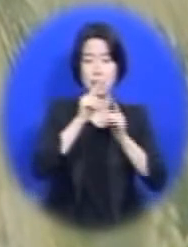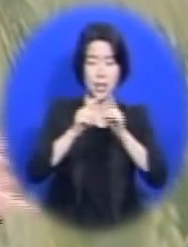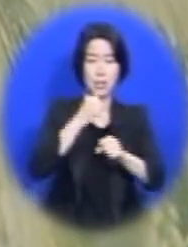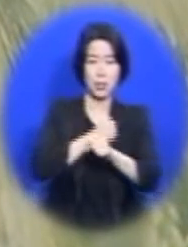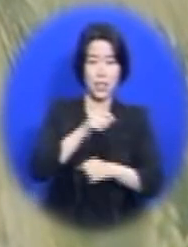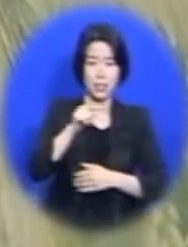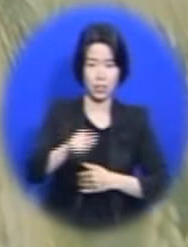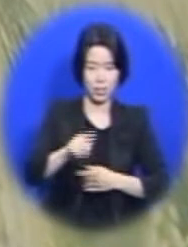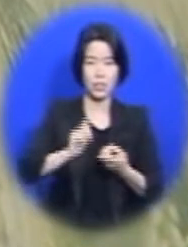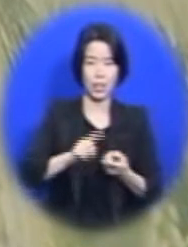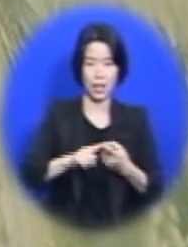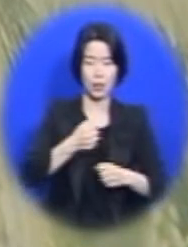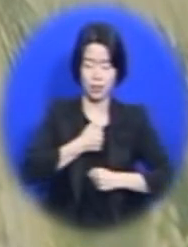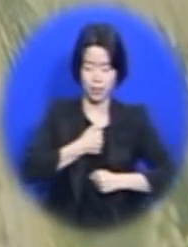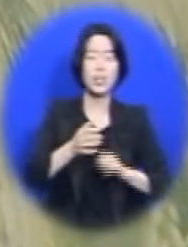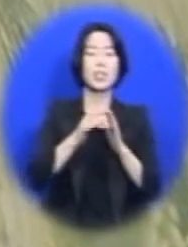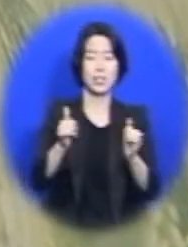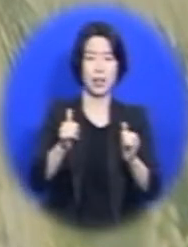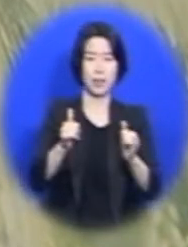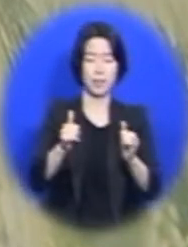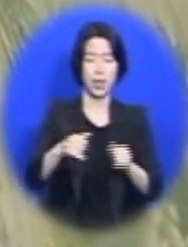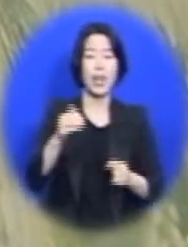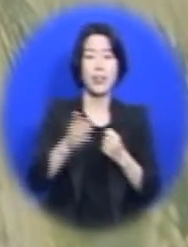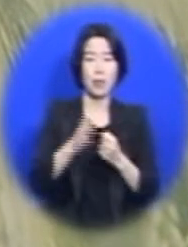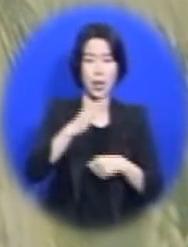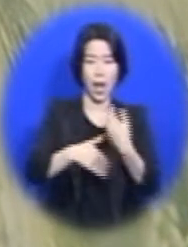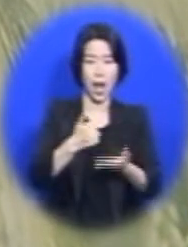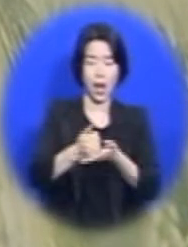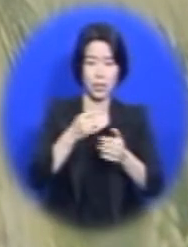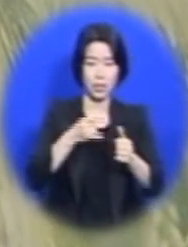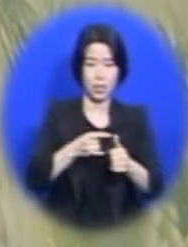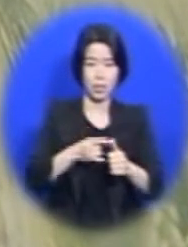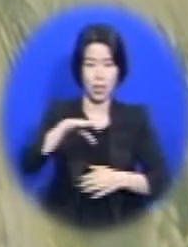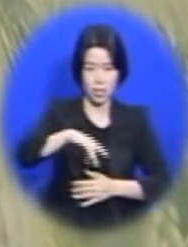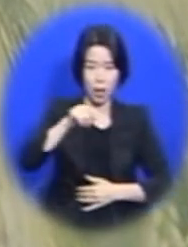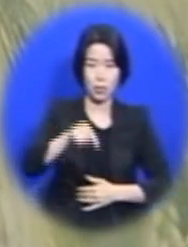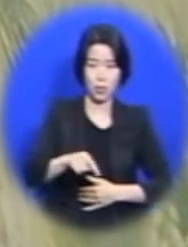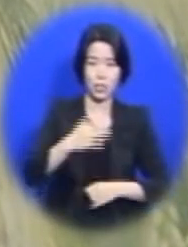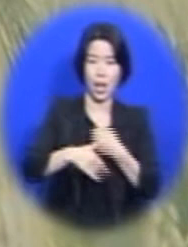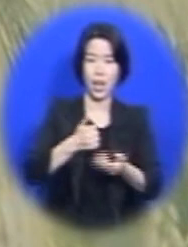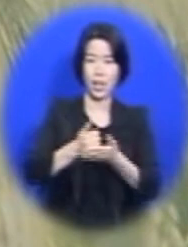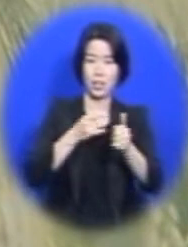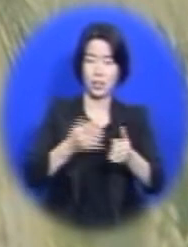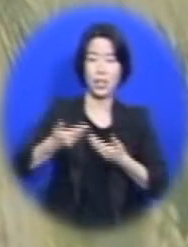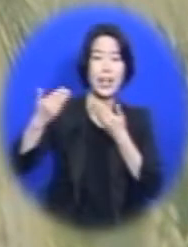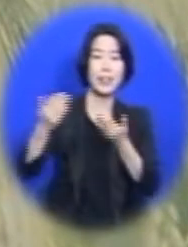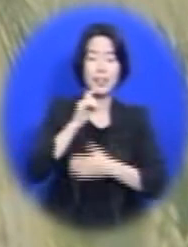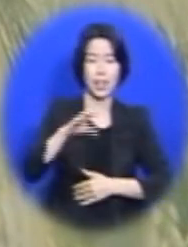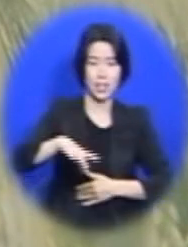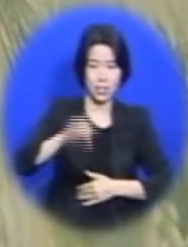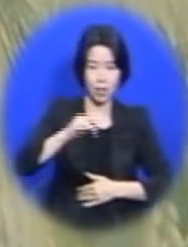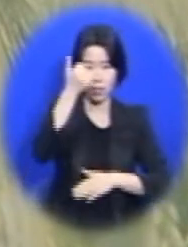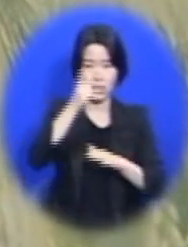것을 그대로 지키는 사람이죠. 그러니까 하나님께서 첫 것을 하나님께 드리라. 첫